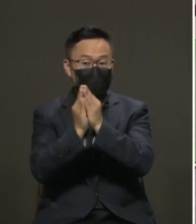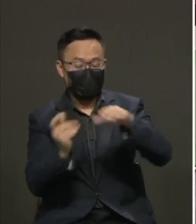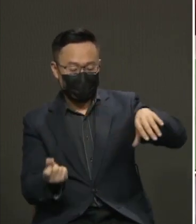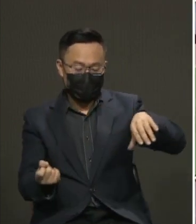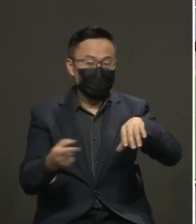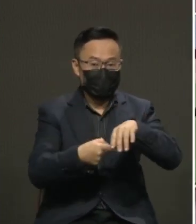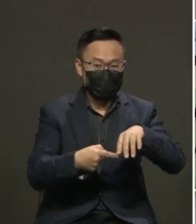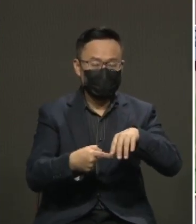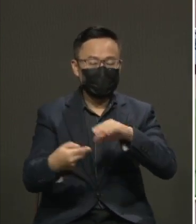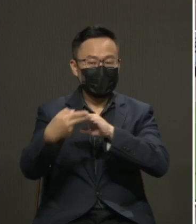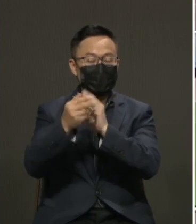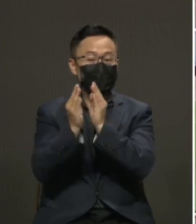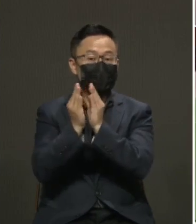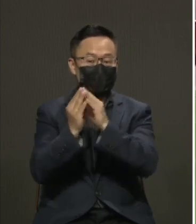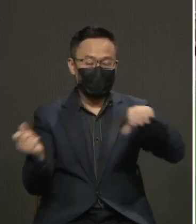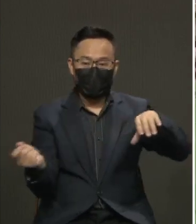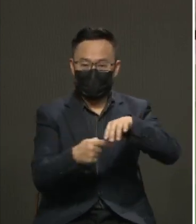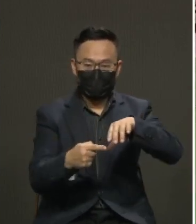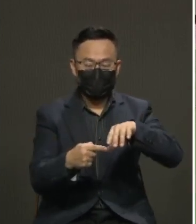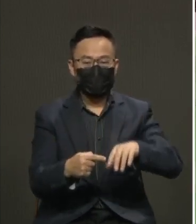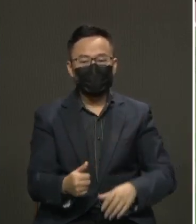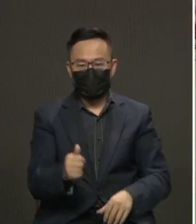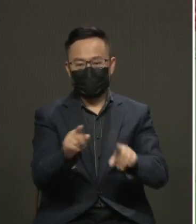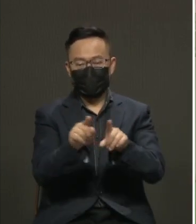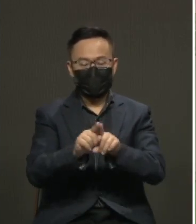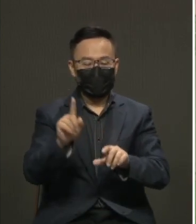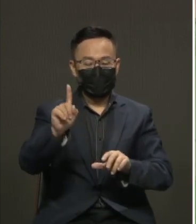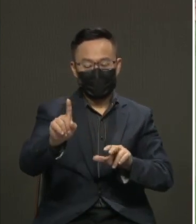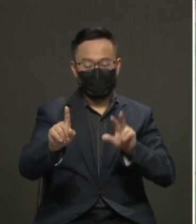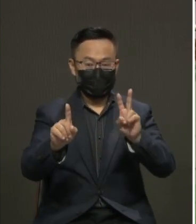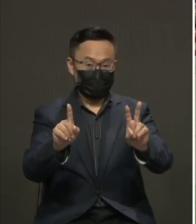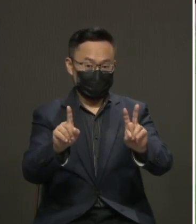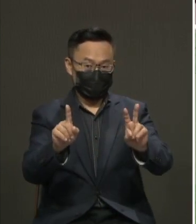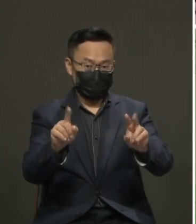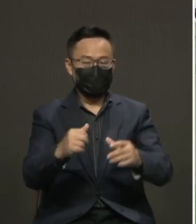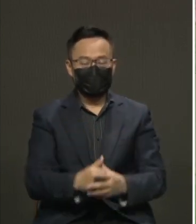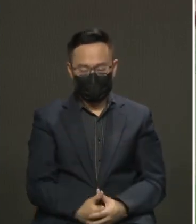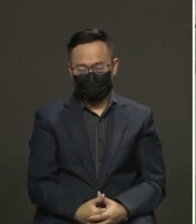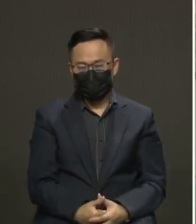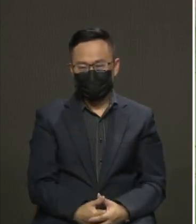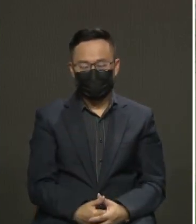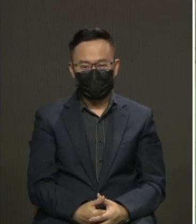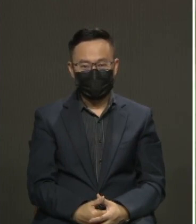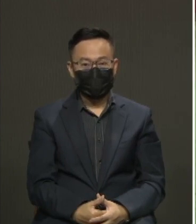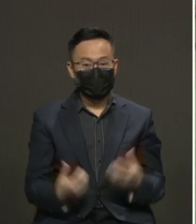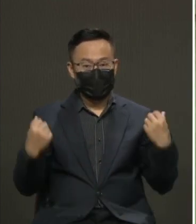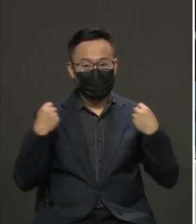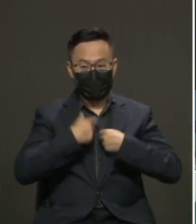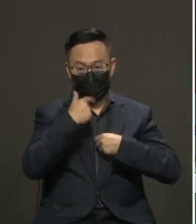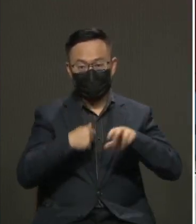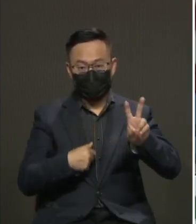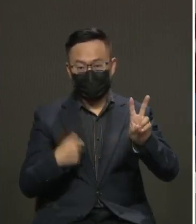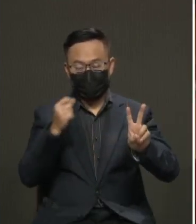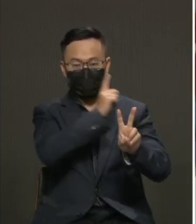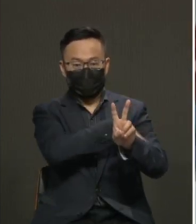ลี้ยงไปสุดเส้นค่ะก่อนที่จะเปิดเข้ามาในกรอบเขตโทษแล้วก็เป็นทางบาลอสทาเดลี่ค่ะนี่ยิงเ